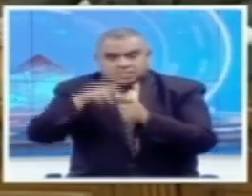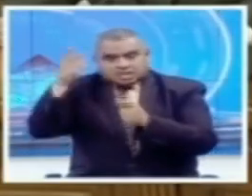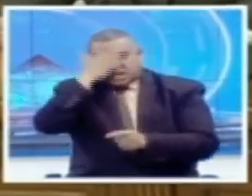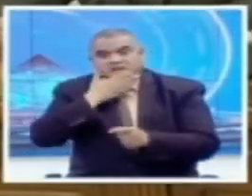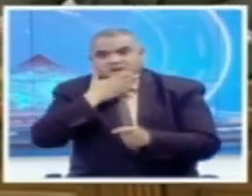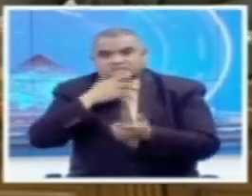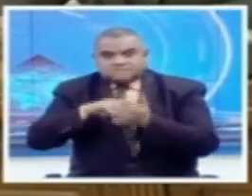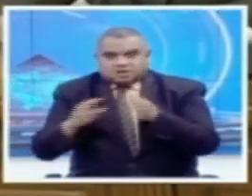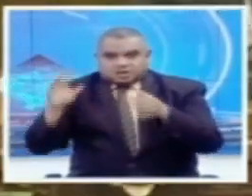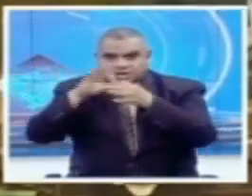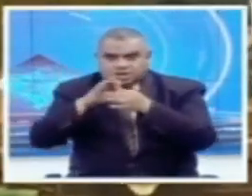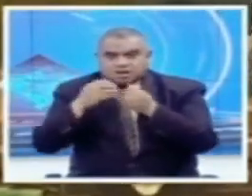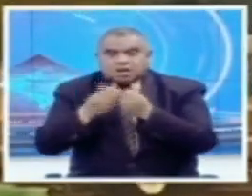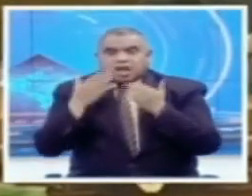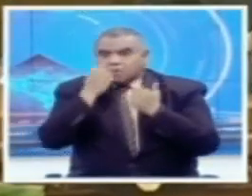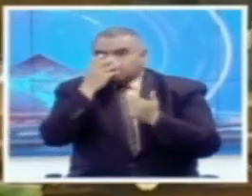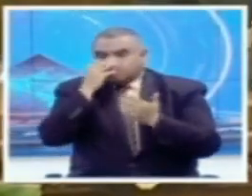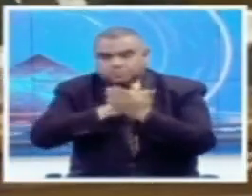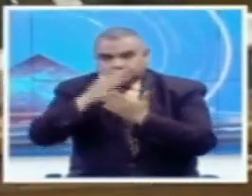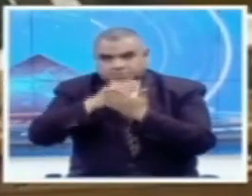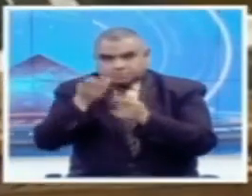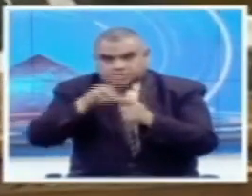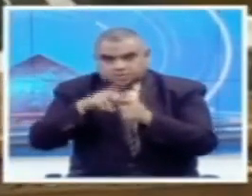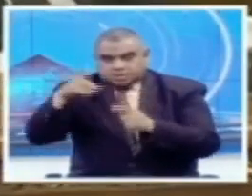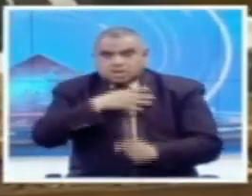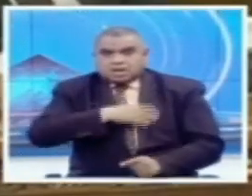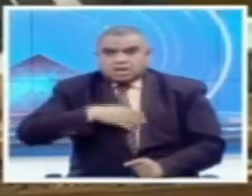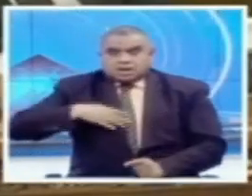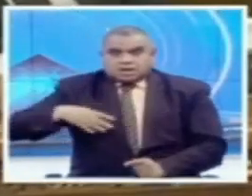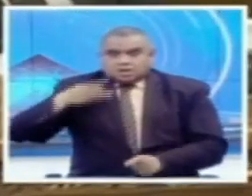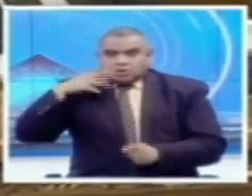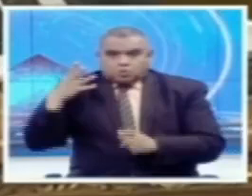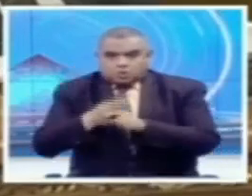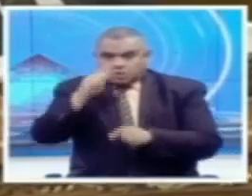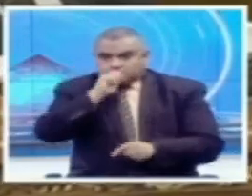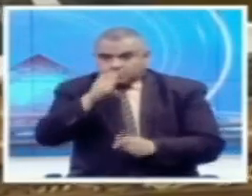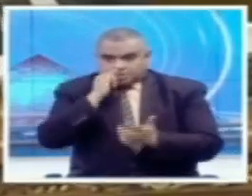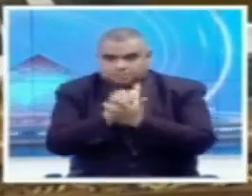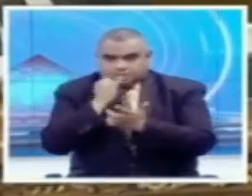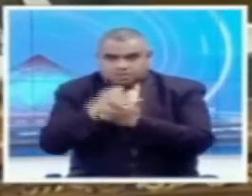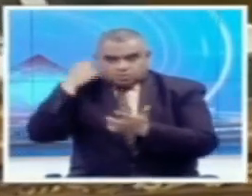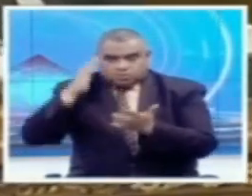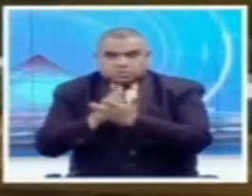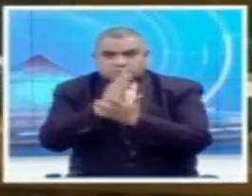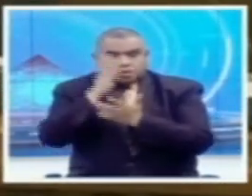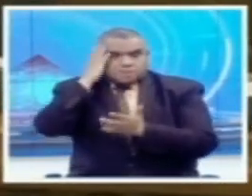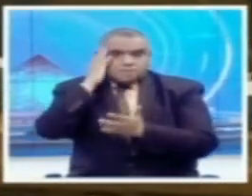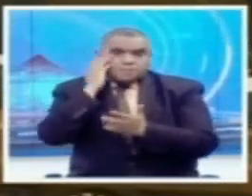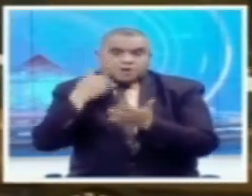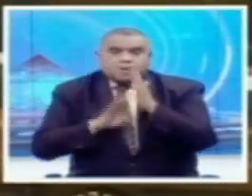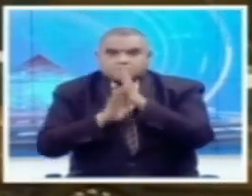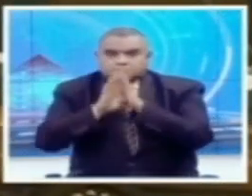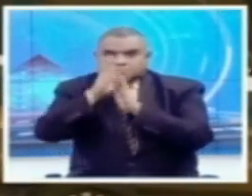لدعم تعافيها مناخيا. وعلى جانب النرويج، فكان الحديث لوزيرة الخارجية عاكسا لتقدم مصر